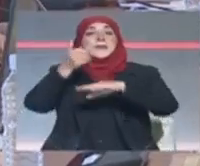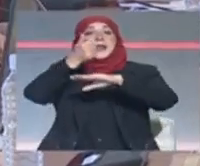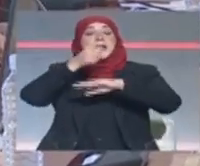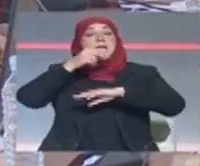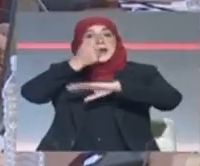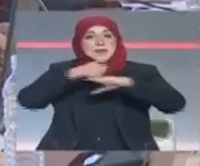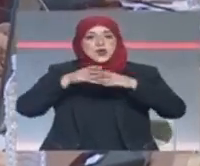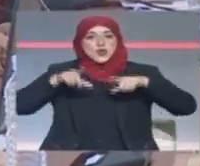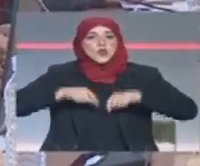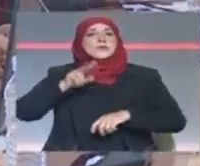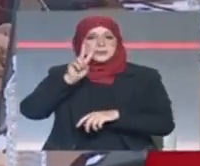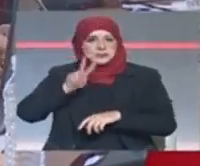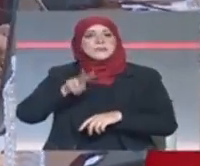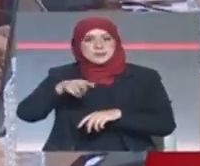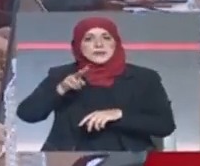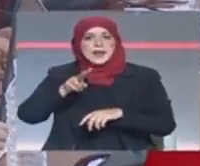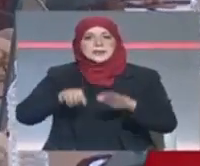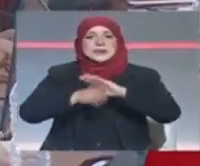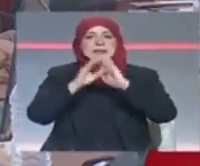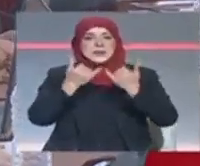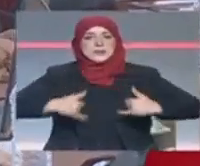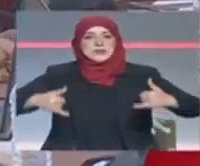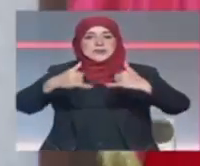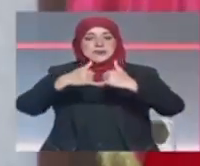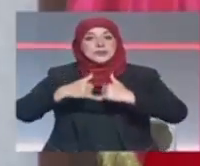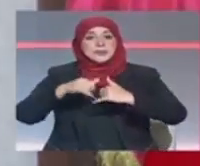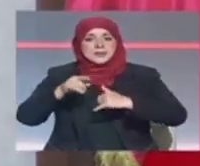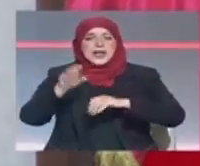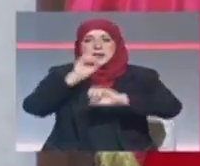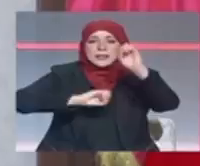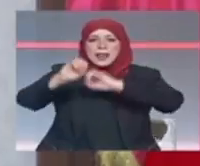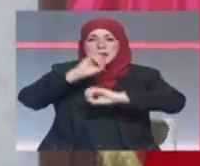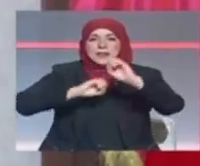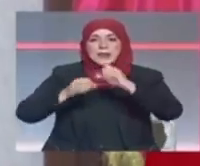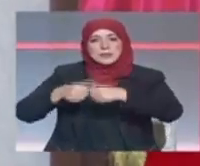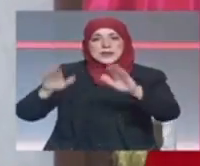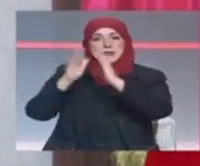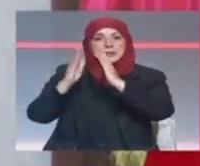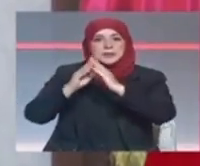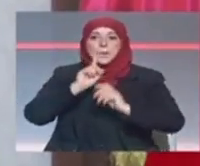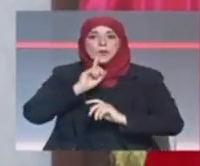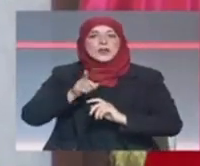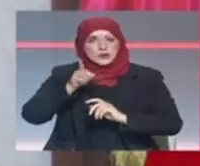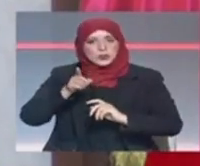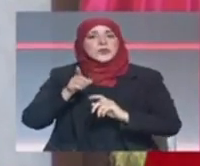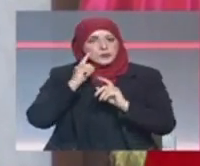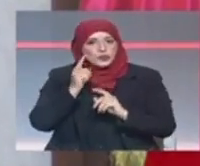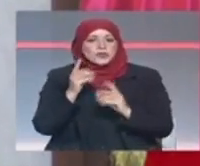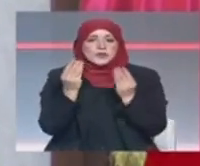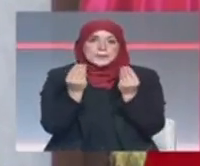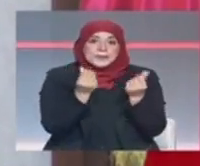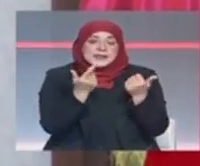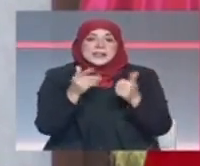الياس الفخفاخ في مستهل اشغال المجلس الوزاري على ان تنظيم الحجر الصحي الموجه ياخذ بعين الاعتبار حساسيه القطاعات